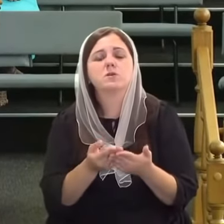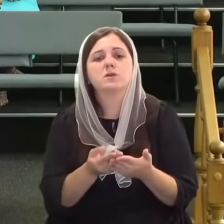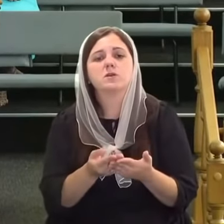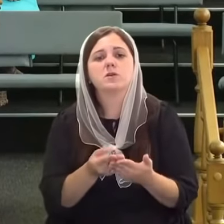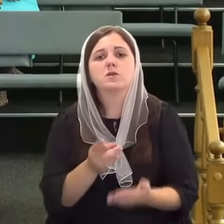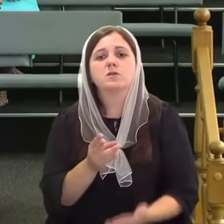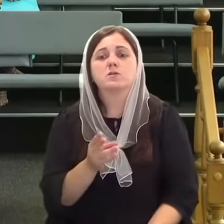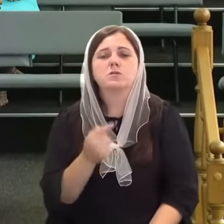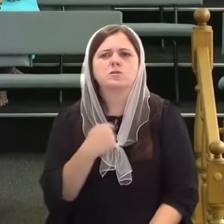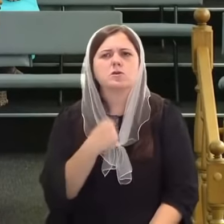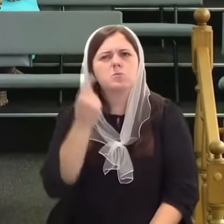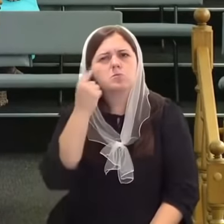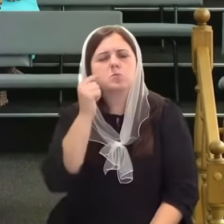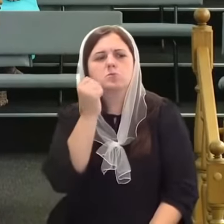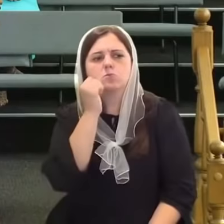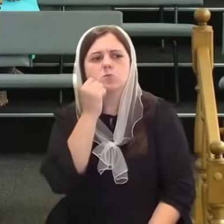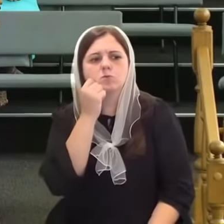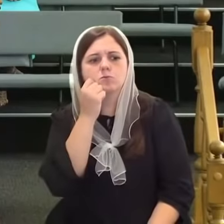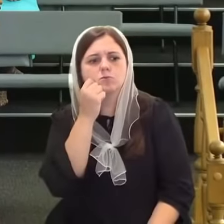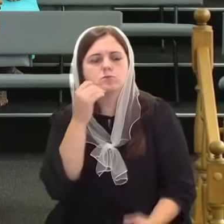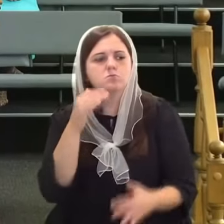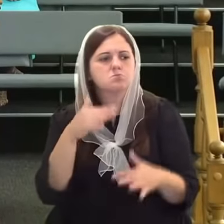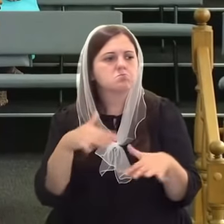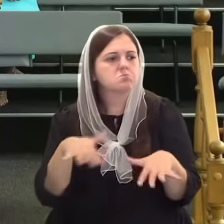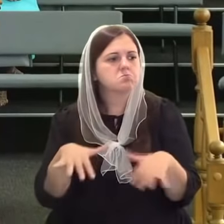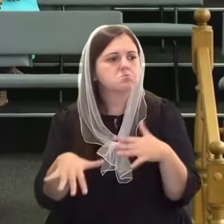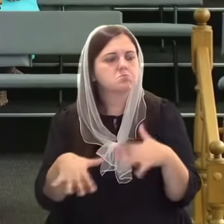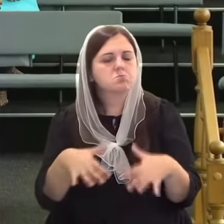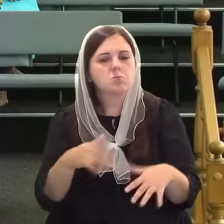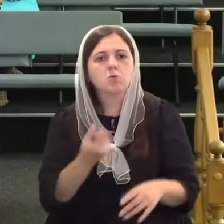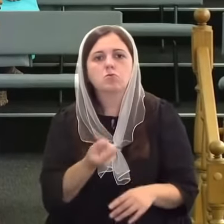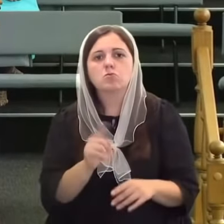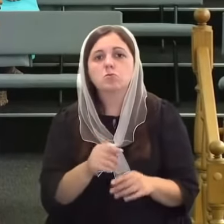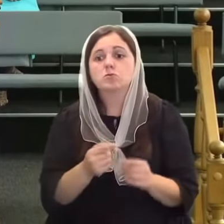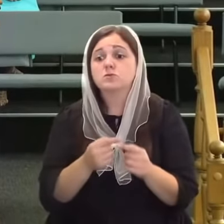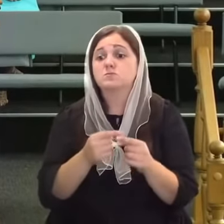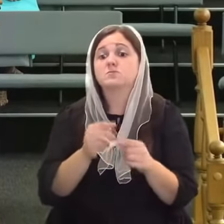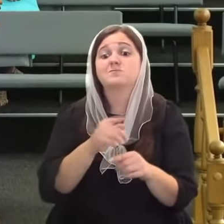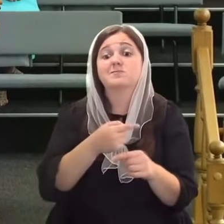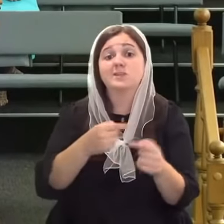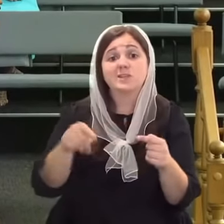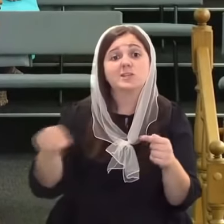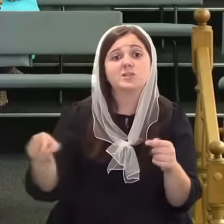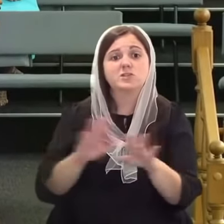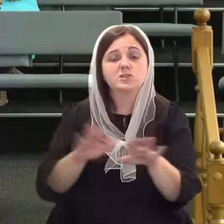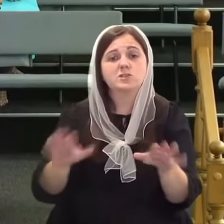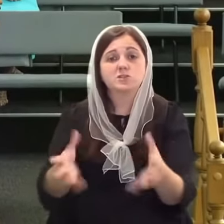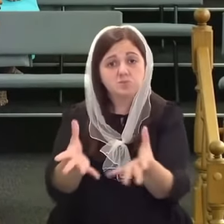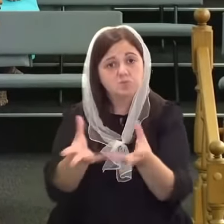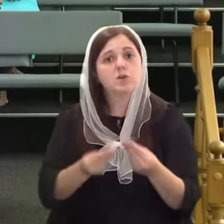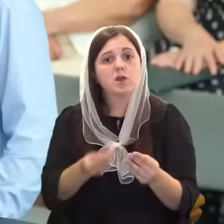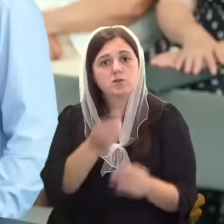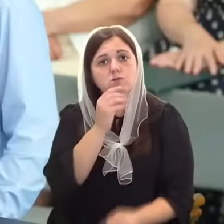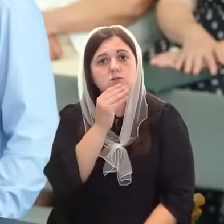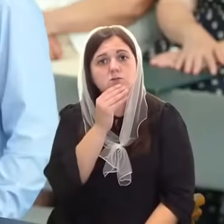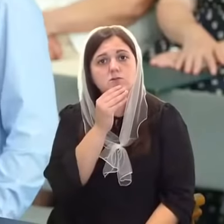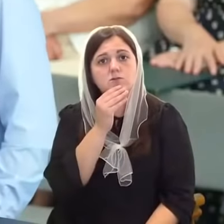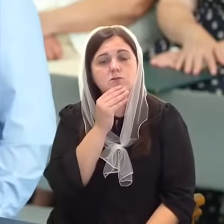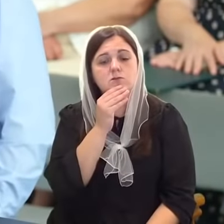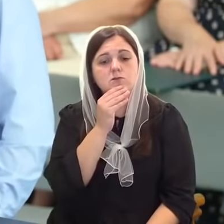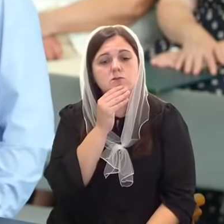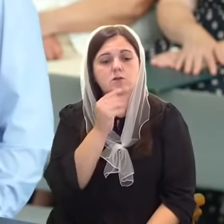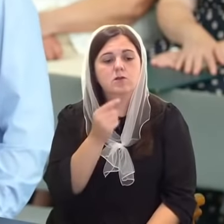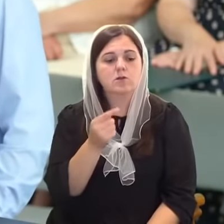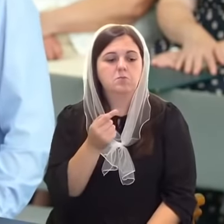она немножко растерялась, потому что все остальные ребята, они брали конфеты и пирожки и ели. И